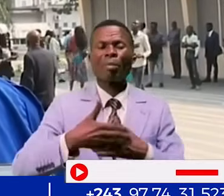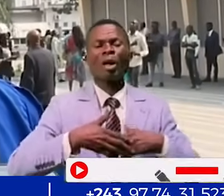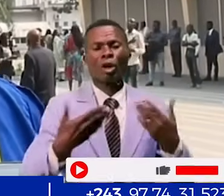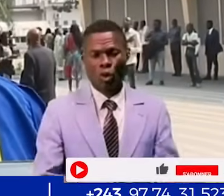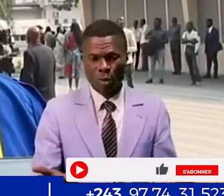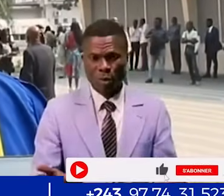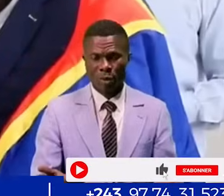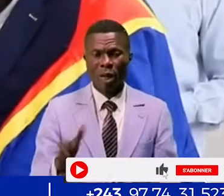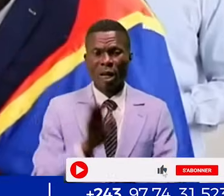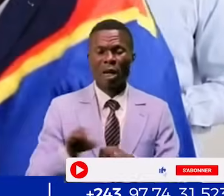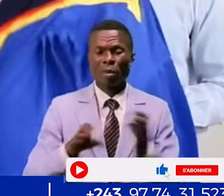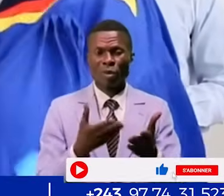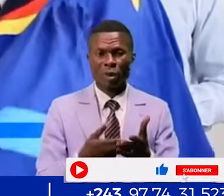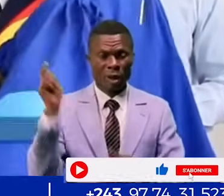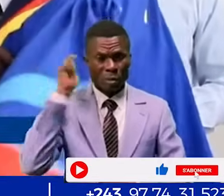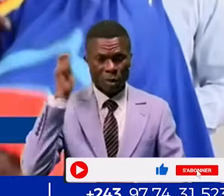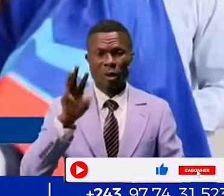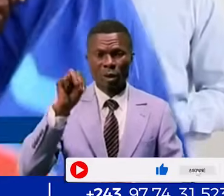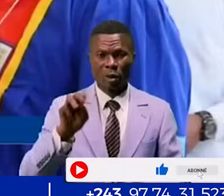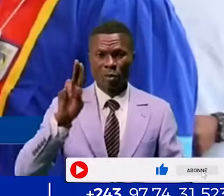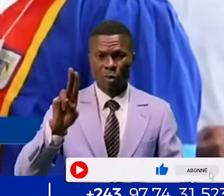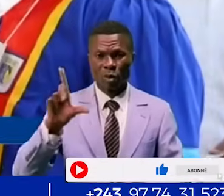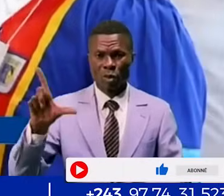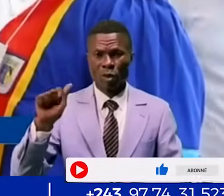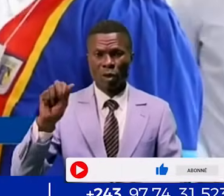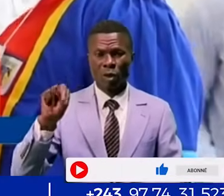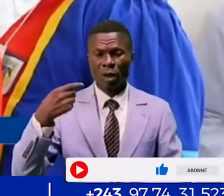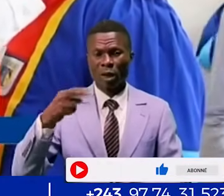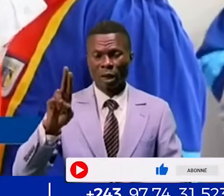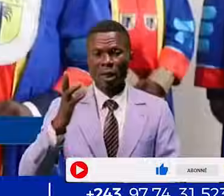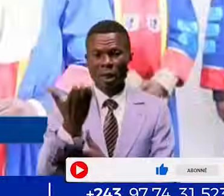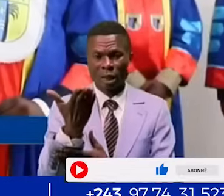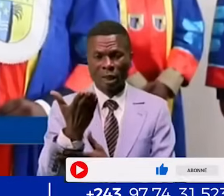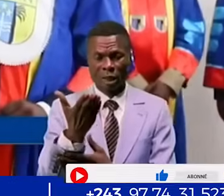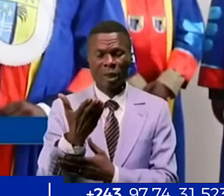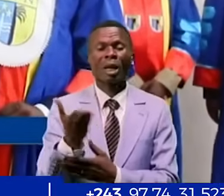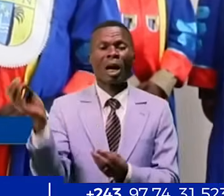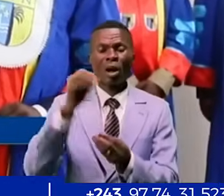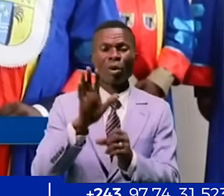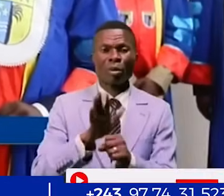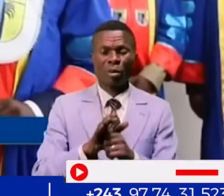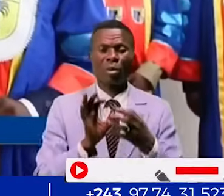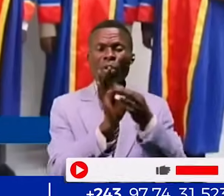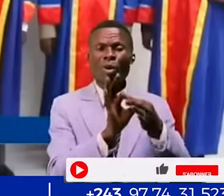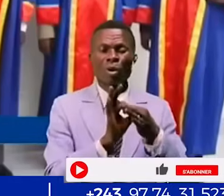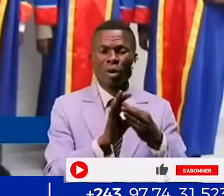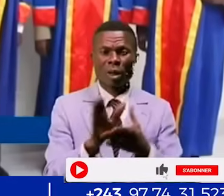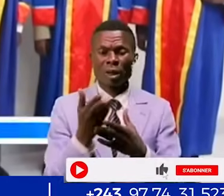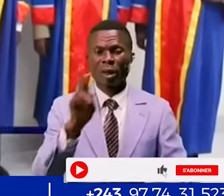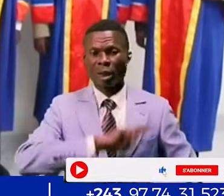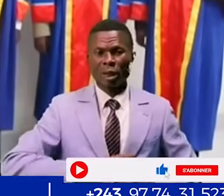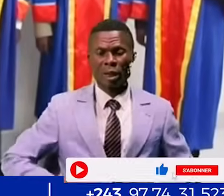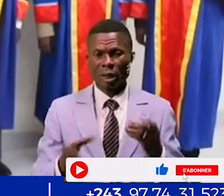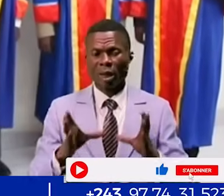ainsi que les multinationales. Les professeurs Moulangou Félix Médard recommandent l'intensification de la coopération entre la